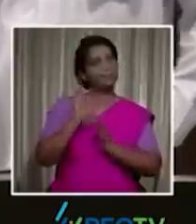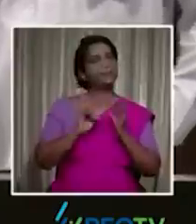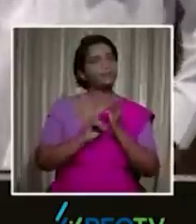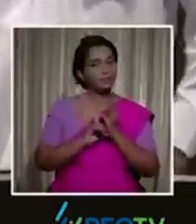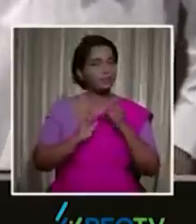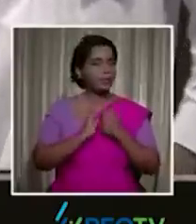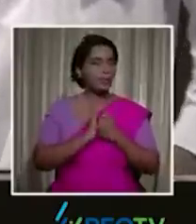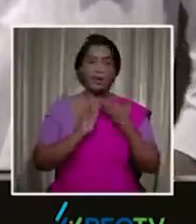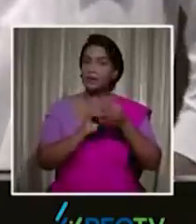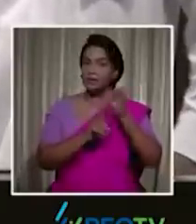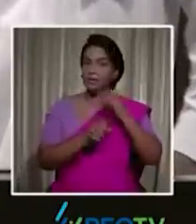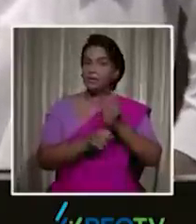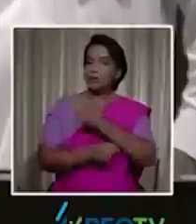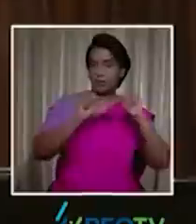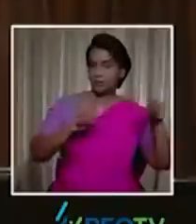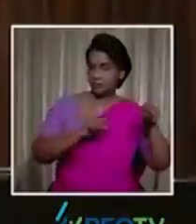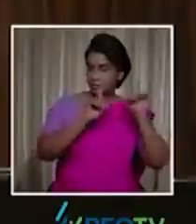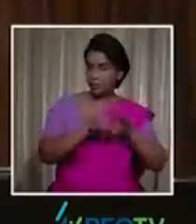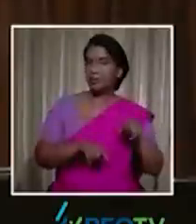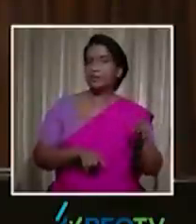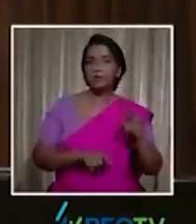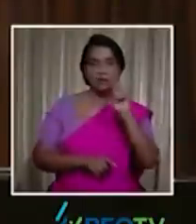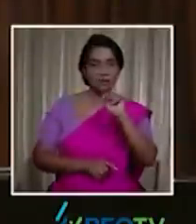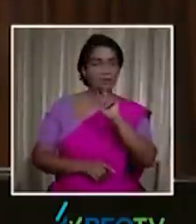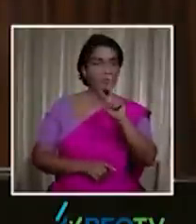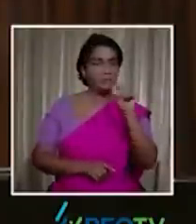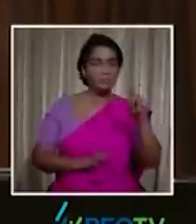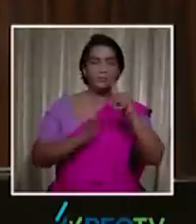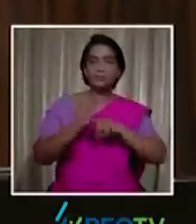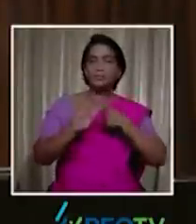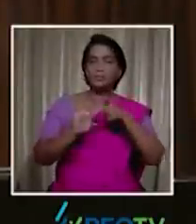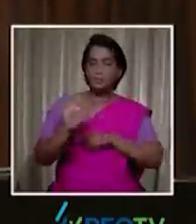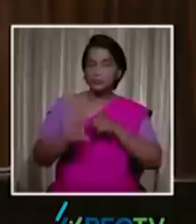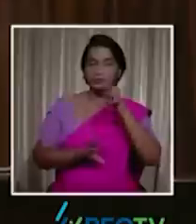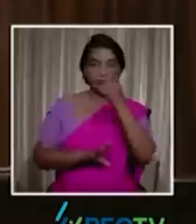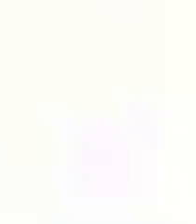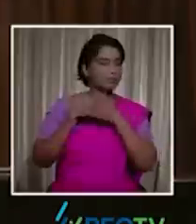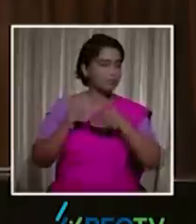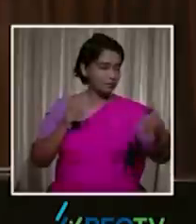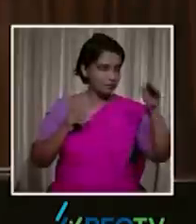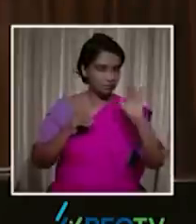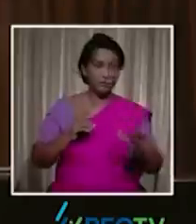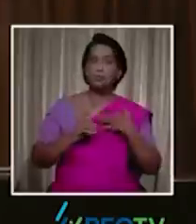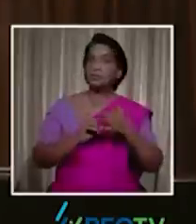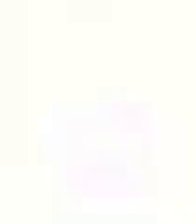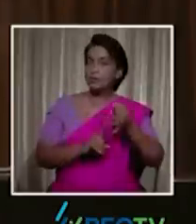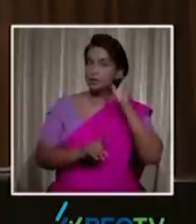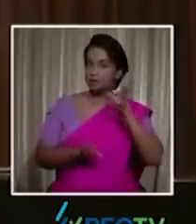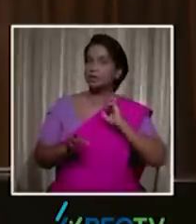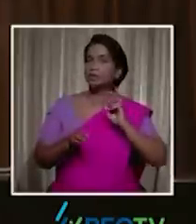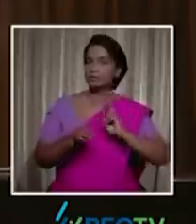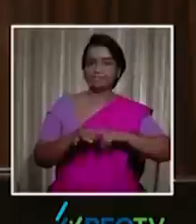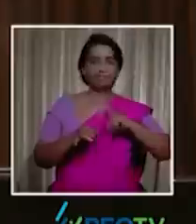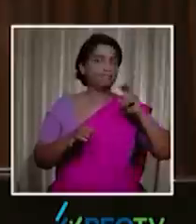කතිකරු ජනාධිපති ගෝඨාභය රාජපක්ෂ මහතා 20යි 22 ජූලි 14 වන දින සිට බලපෑත් වෙන පරිදි ජනාධිපති ධුරයෙන්